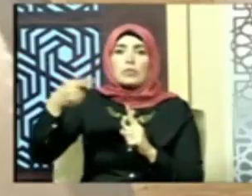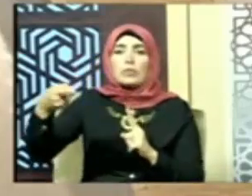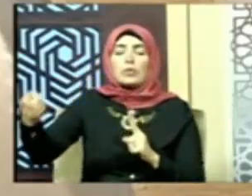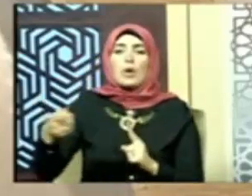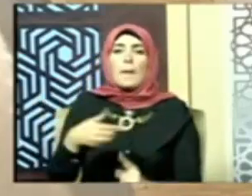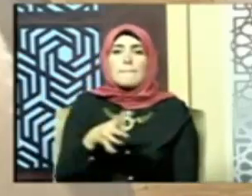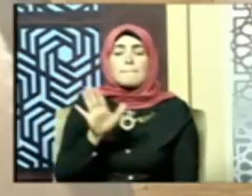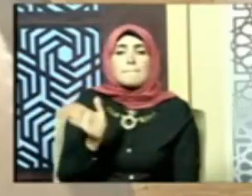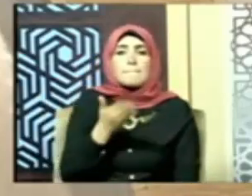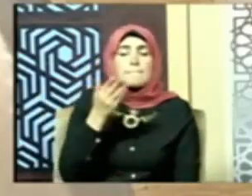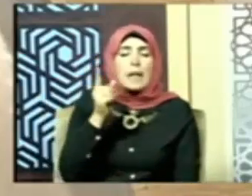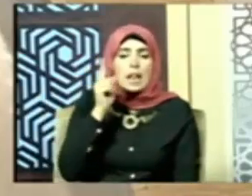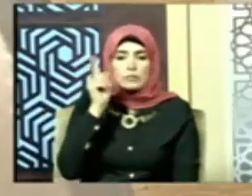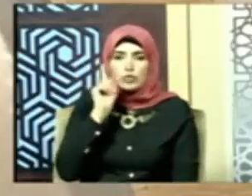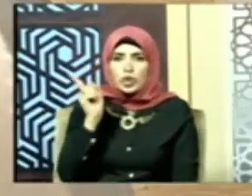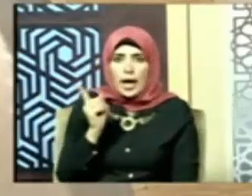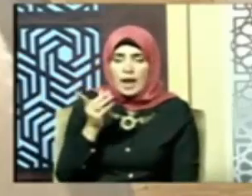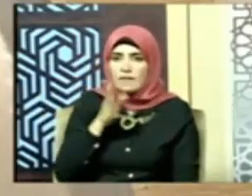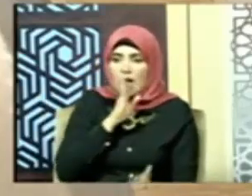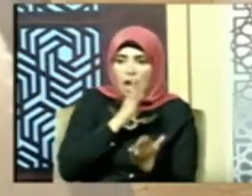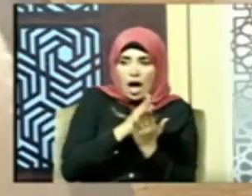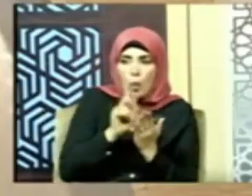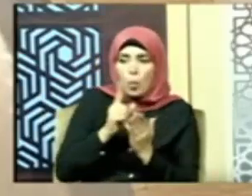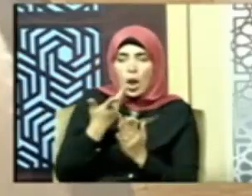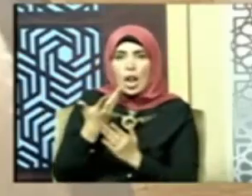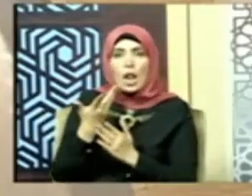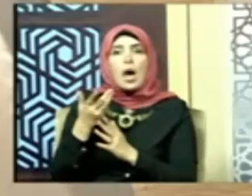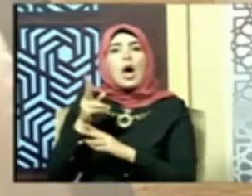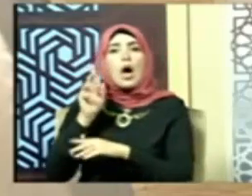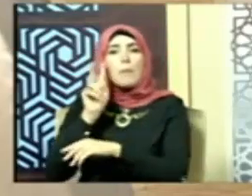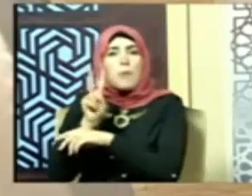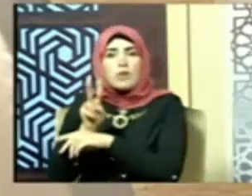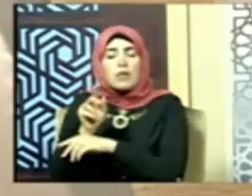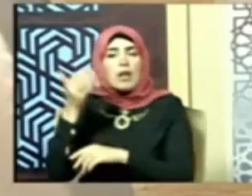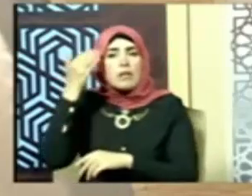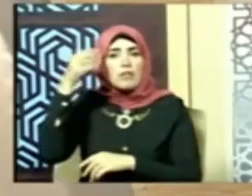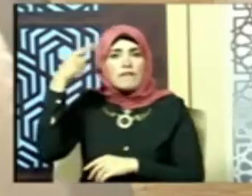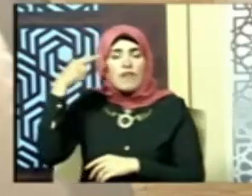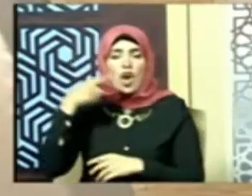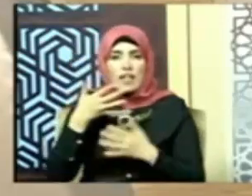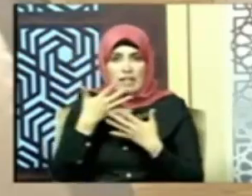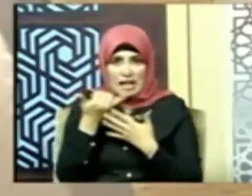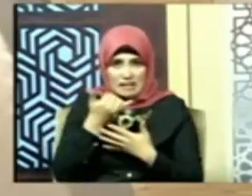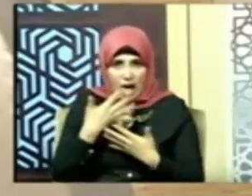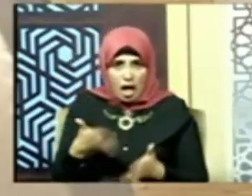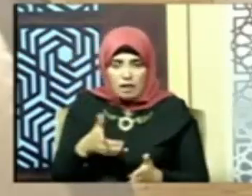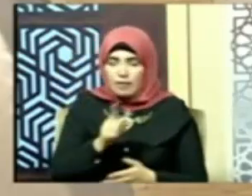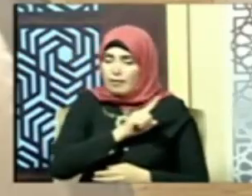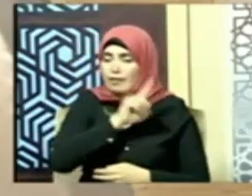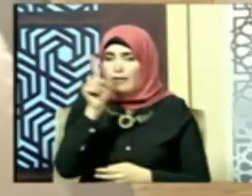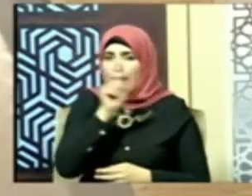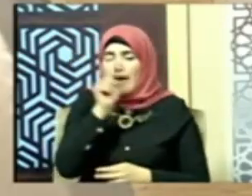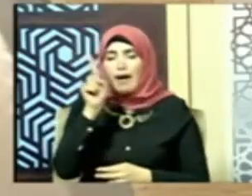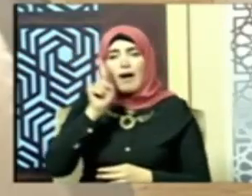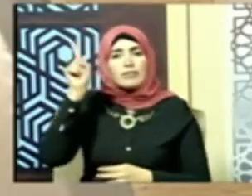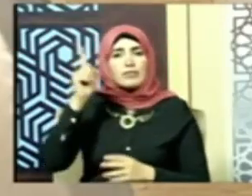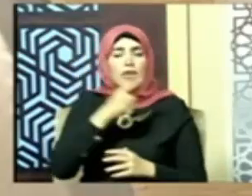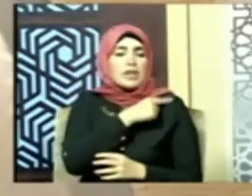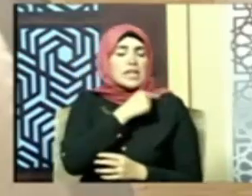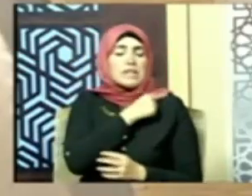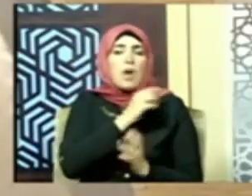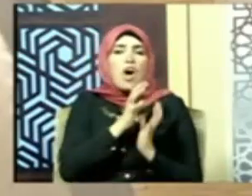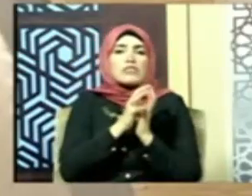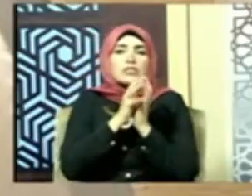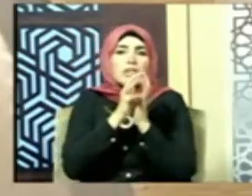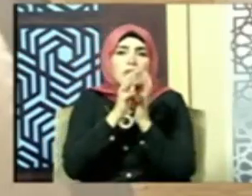ما ليس لكم به علم وتحسبونه هينا وهو عند الله